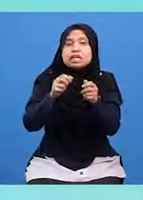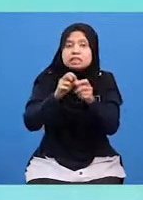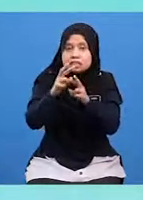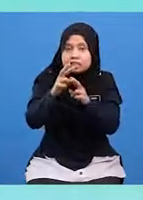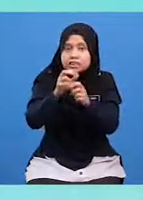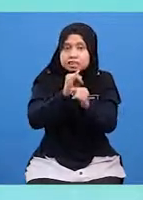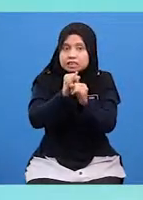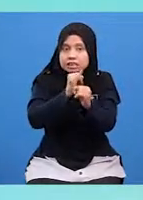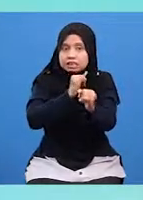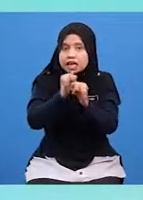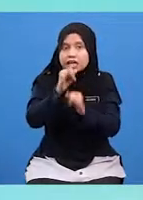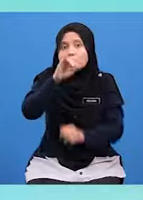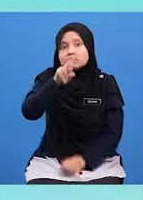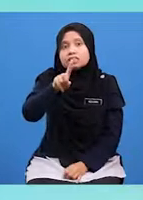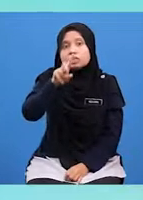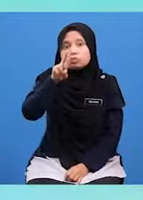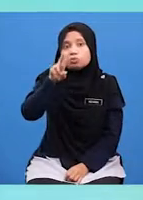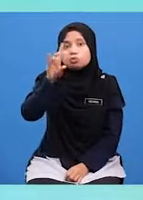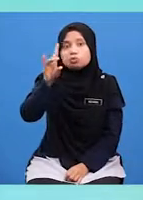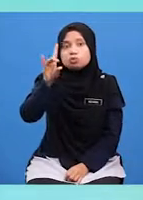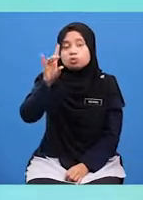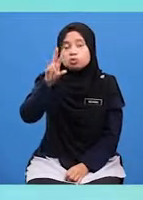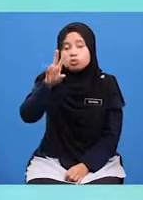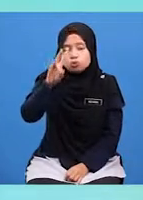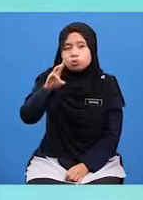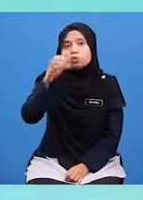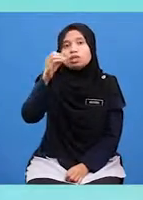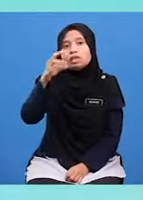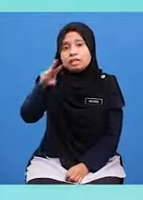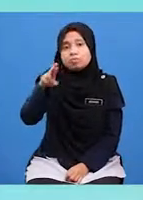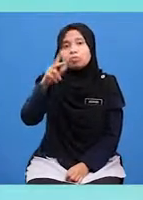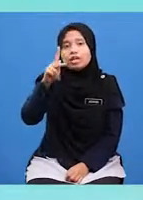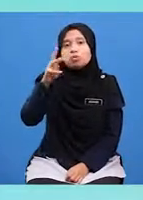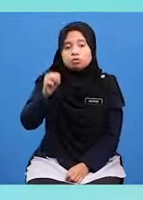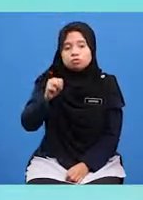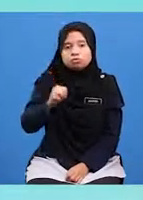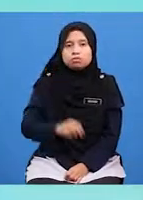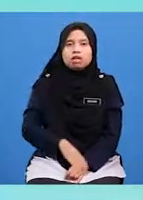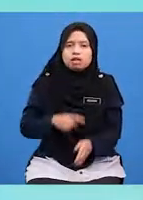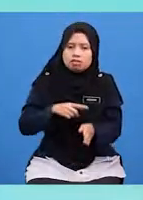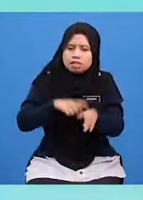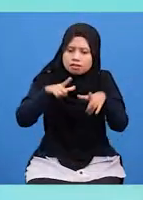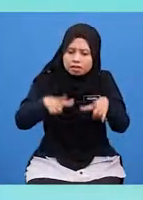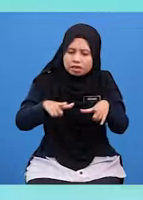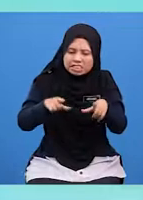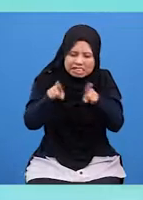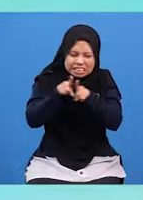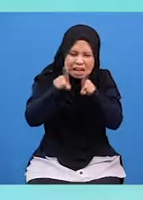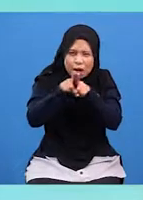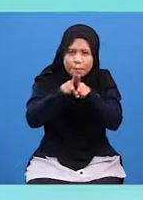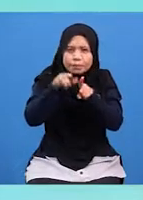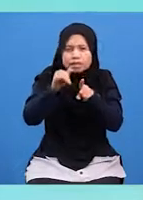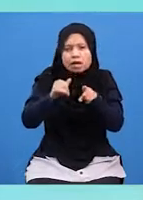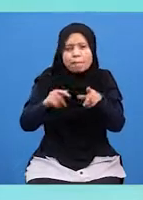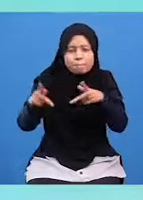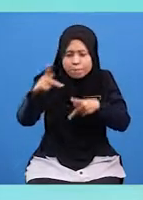sejauh 117,000 kilometer. Ini meletakkan beliau setaraf dengan tokoh pengembara yang